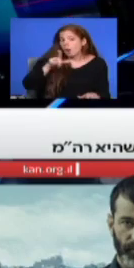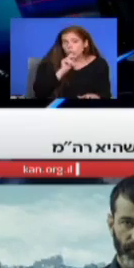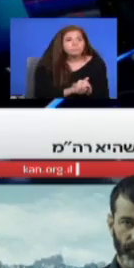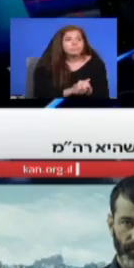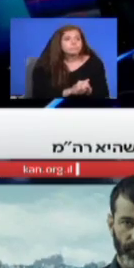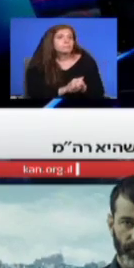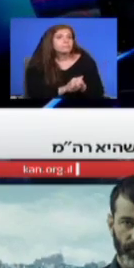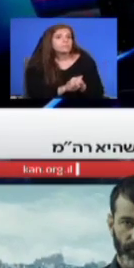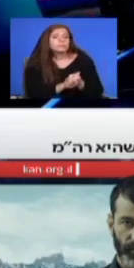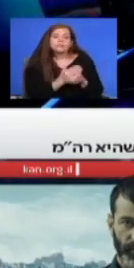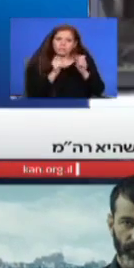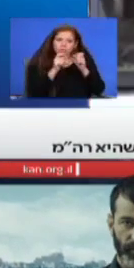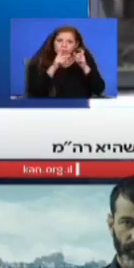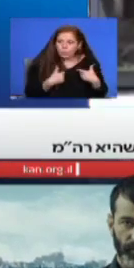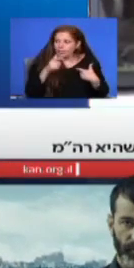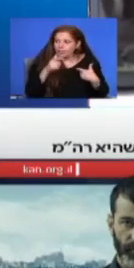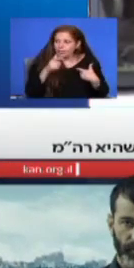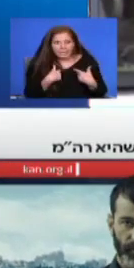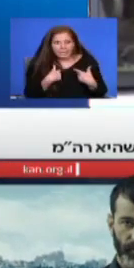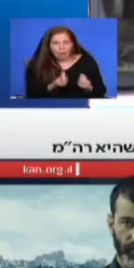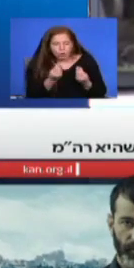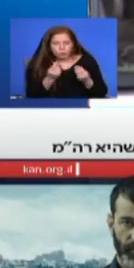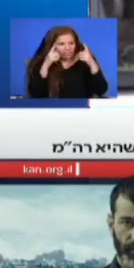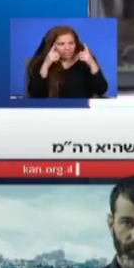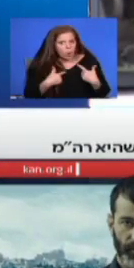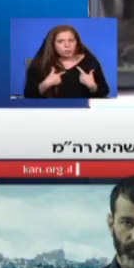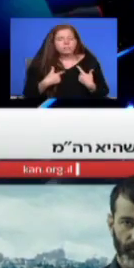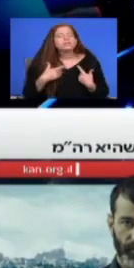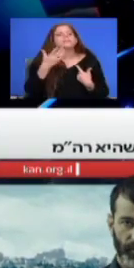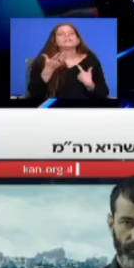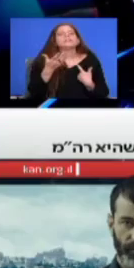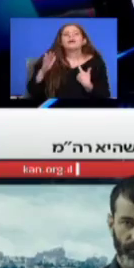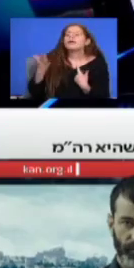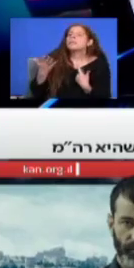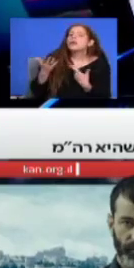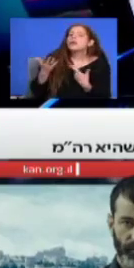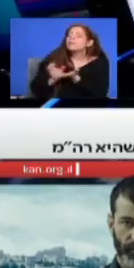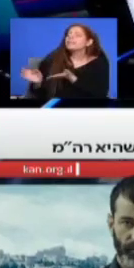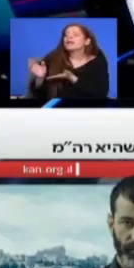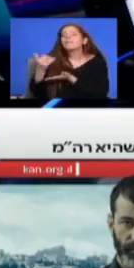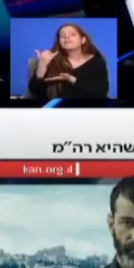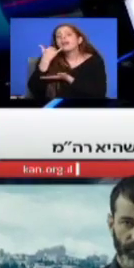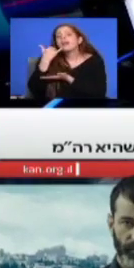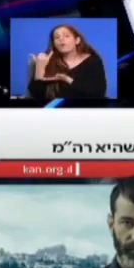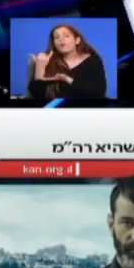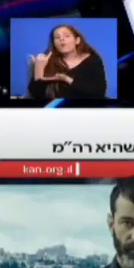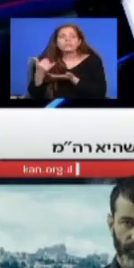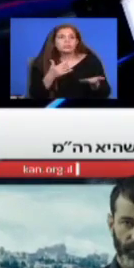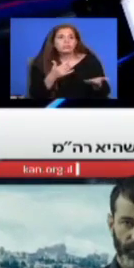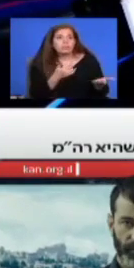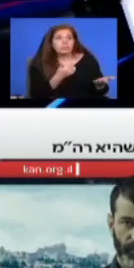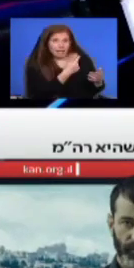מפתיע, תפתיעו אותי, מישהו. מה גל היה אומר כמפכ"ל, אם היו מדיחים לך בטלפון? מה גל אמר כשהדיחו אותו